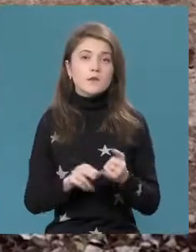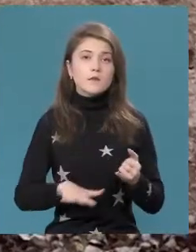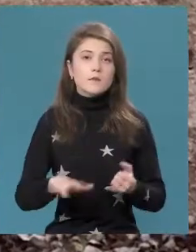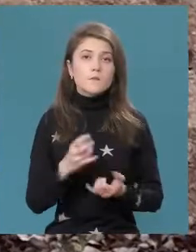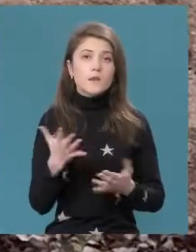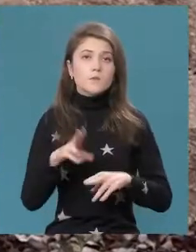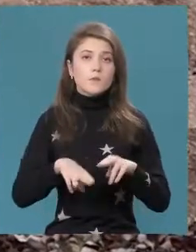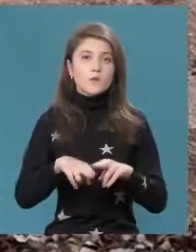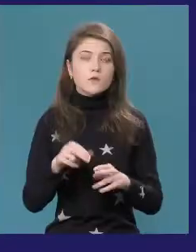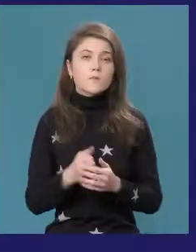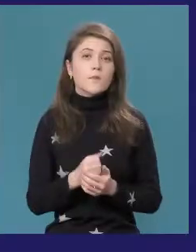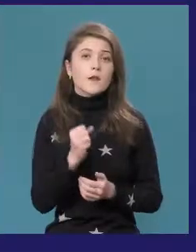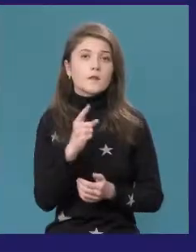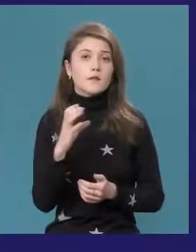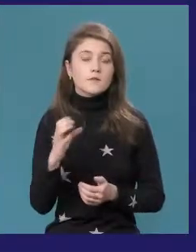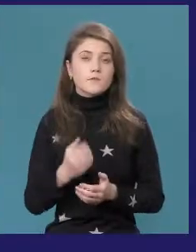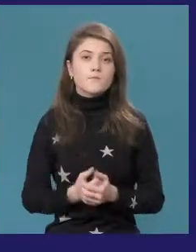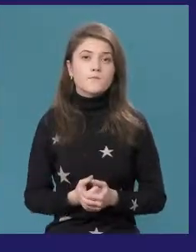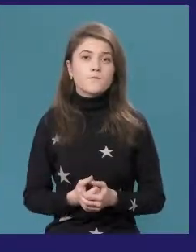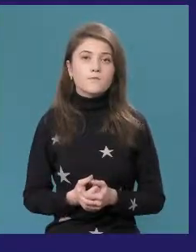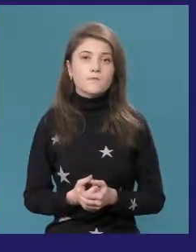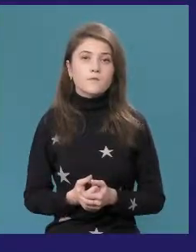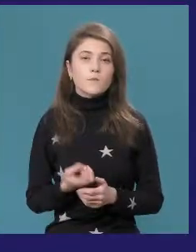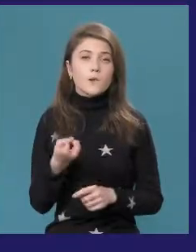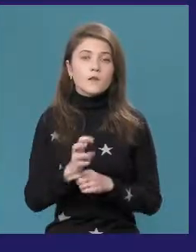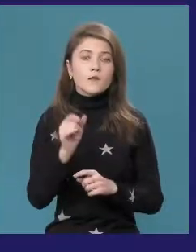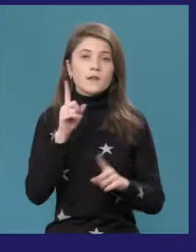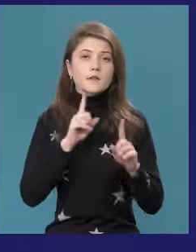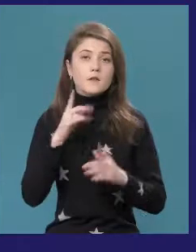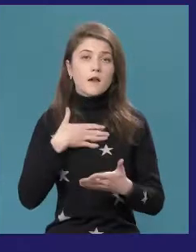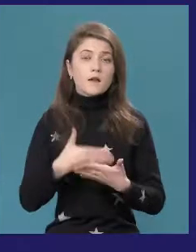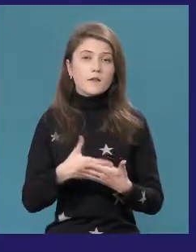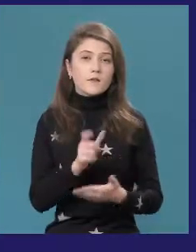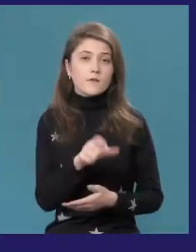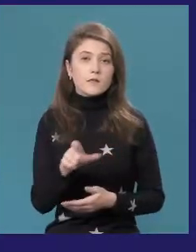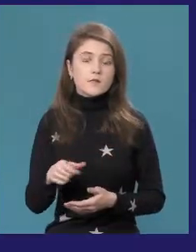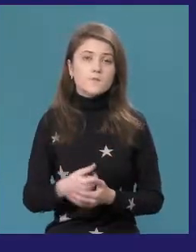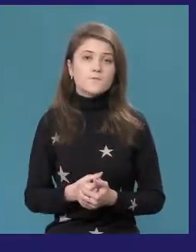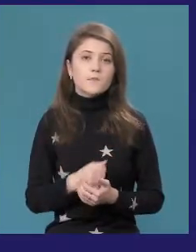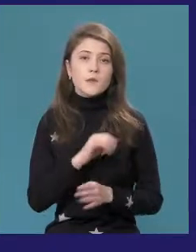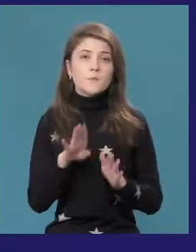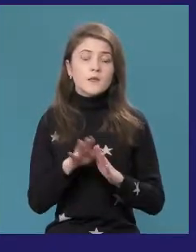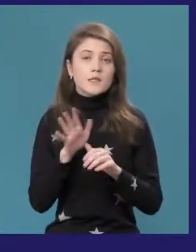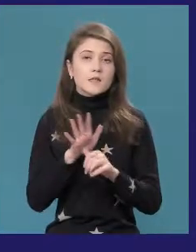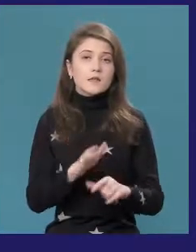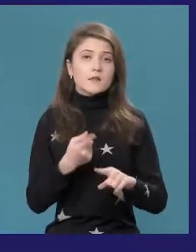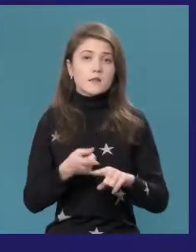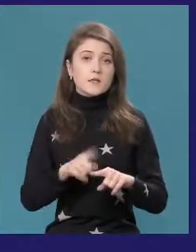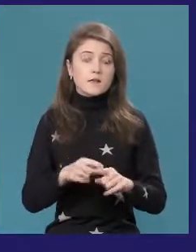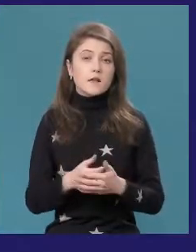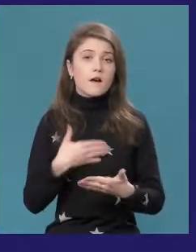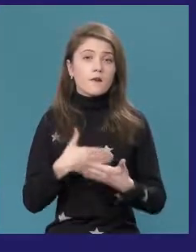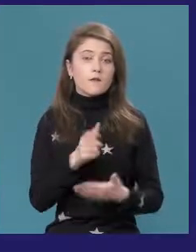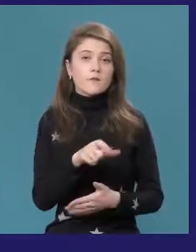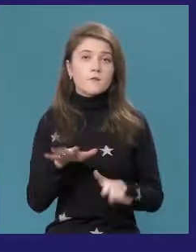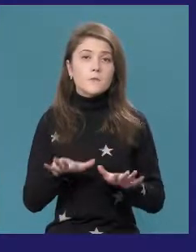споруджується автозаправна станція. Прийшли на сесію активісти громадські. І під тиском цих громадських активістів міська